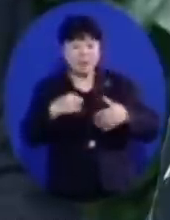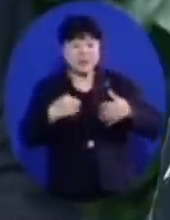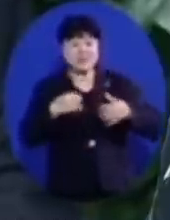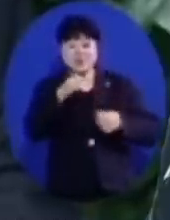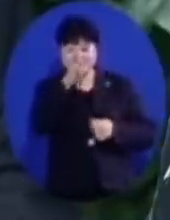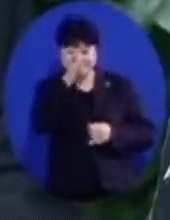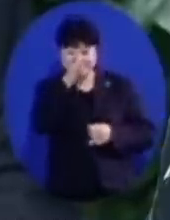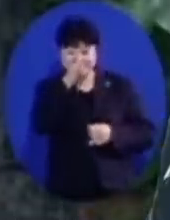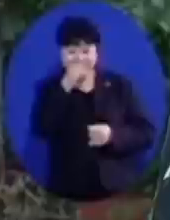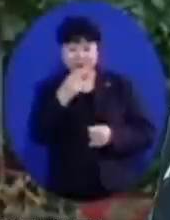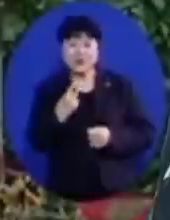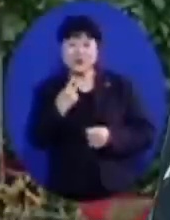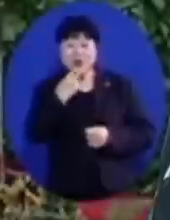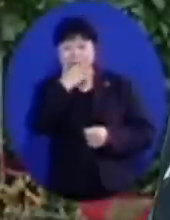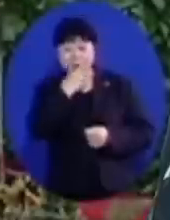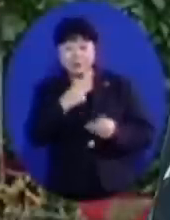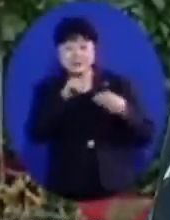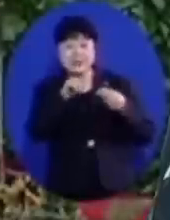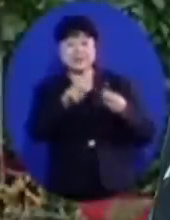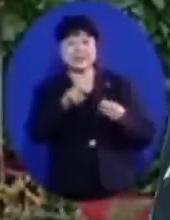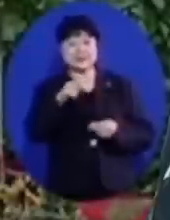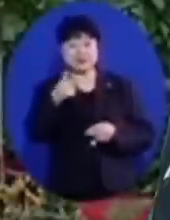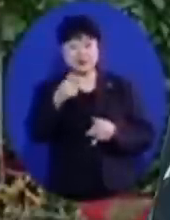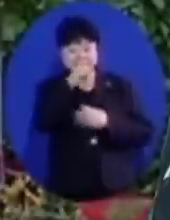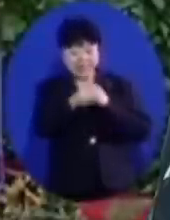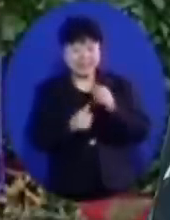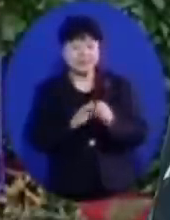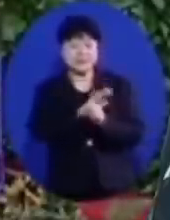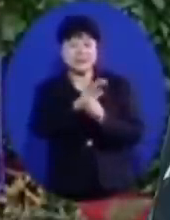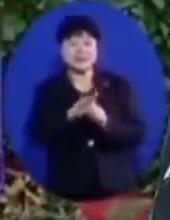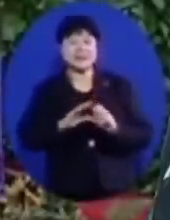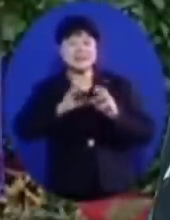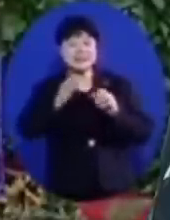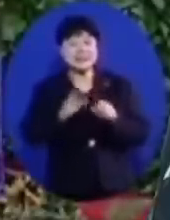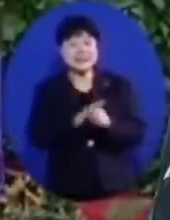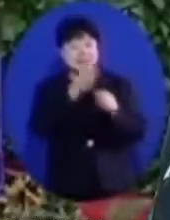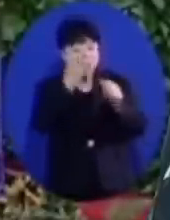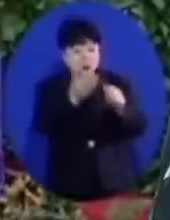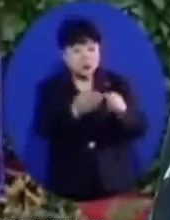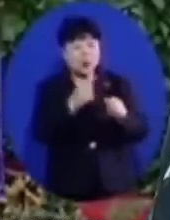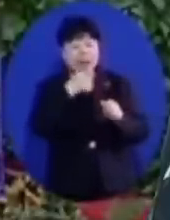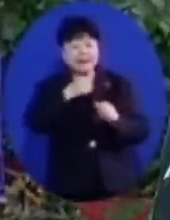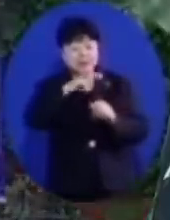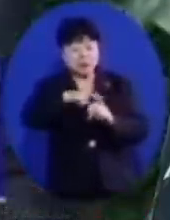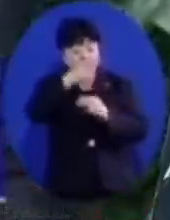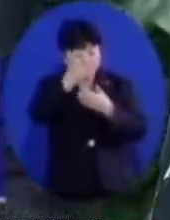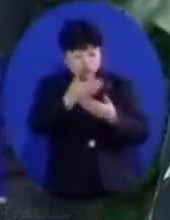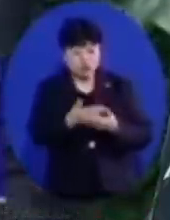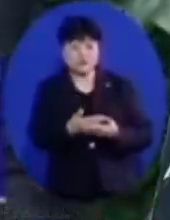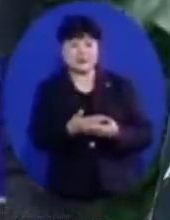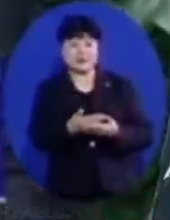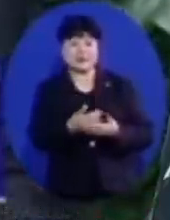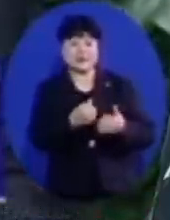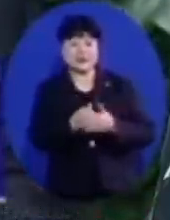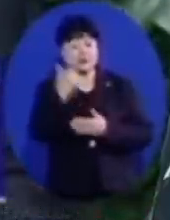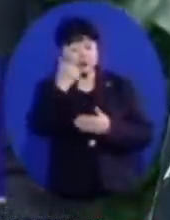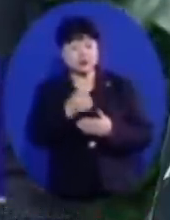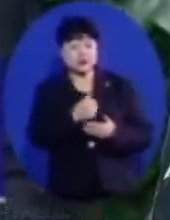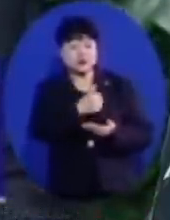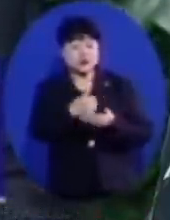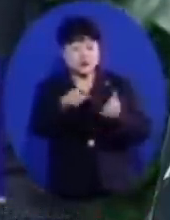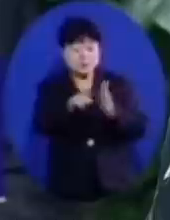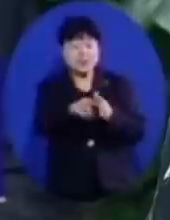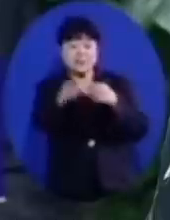것입니다 요한복음 3장 11절의 말씀대로 하나님이 세상을 이처럼 사랑하사 독생자를 주셨으니 누구든지